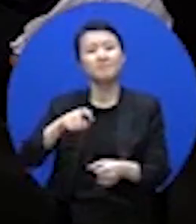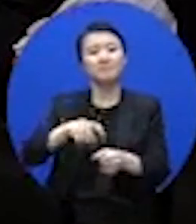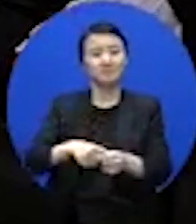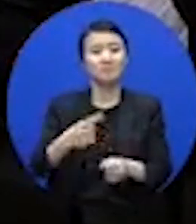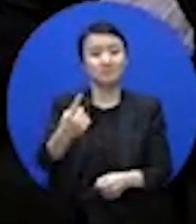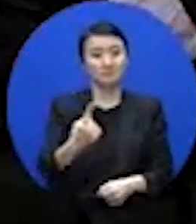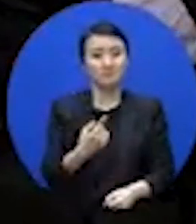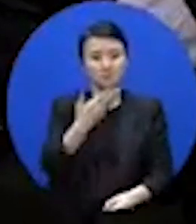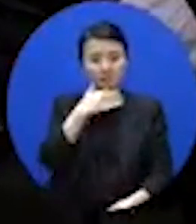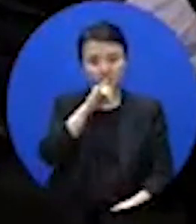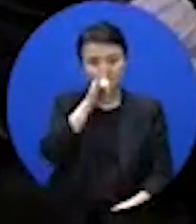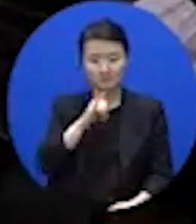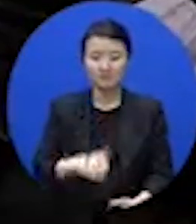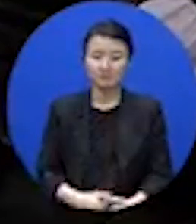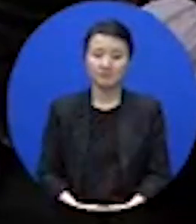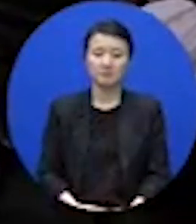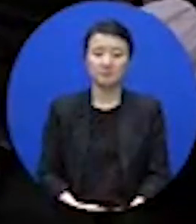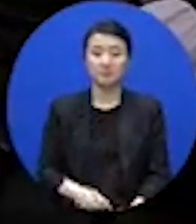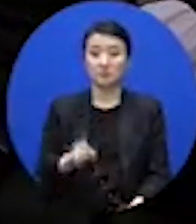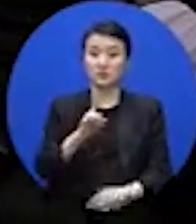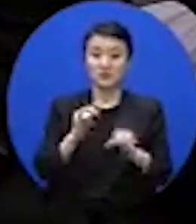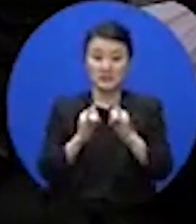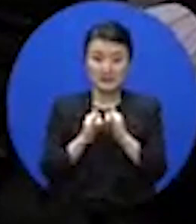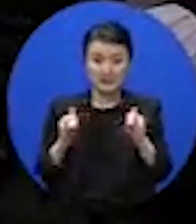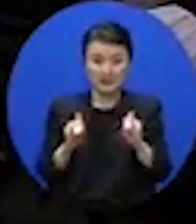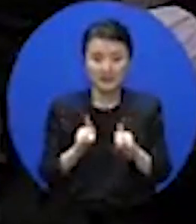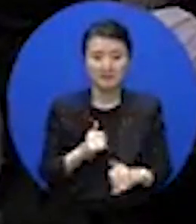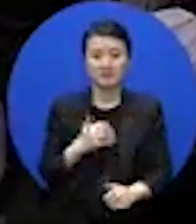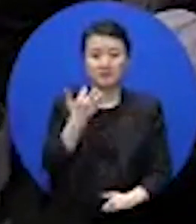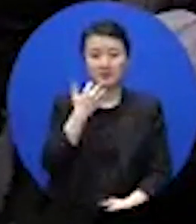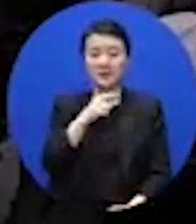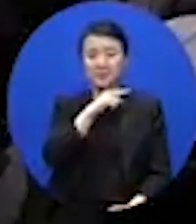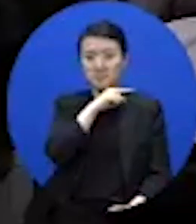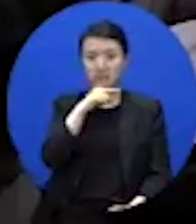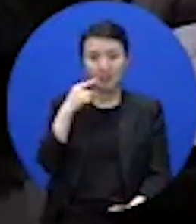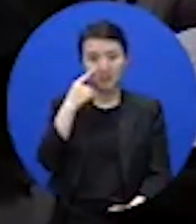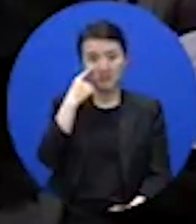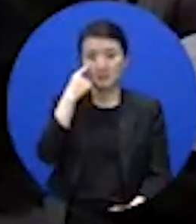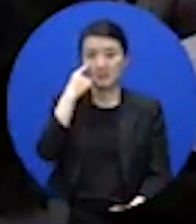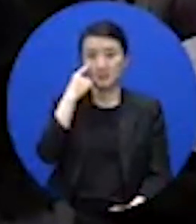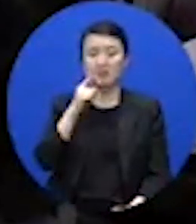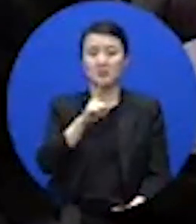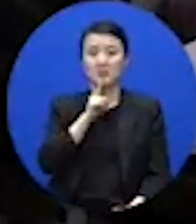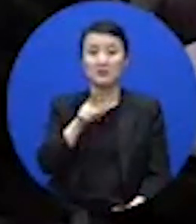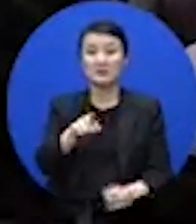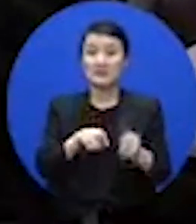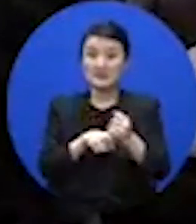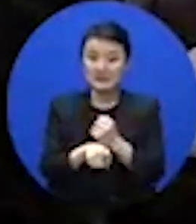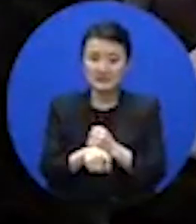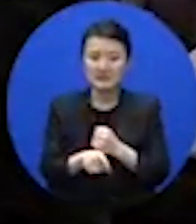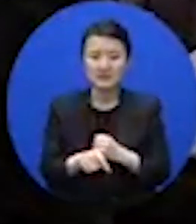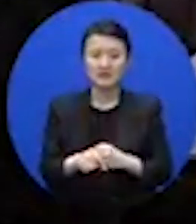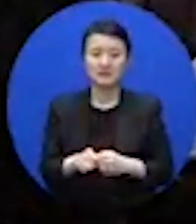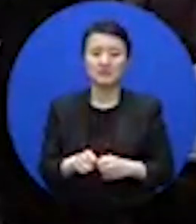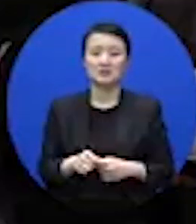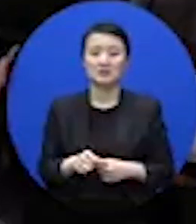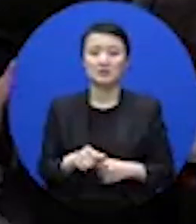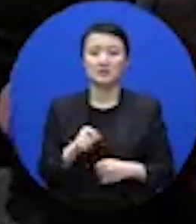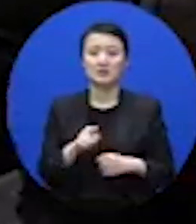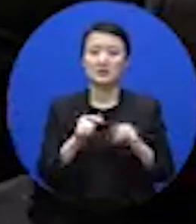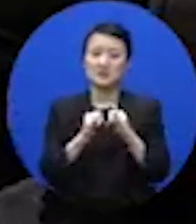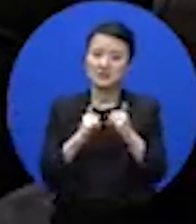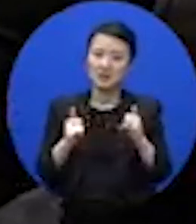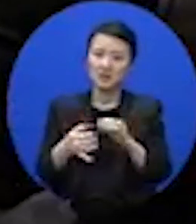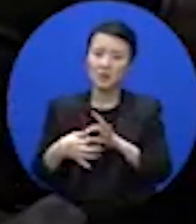진행하는데 어떤 분들은 빨강색이 많이 와닿고 그거는 내 일상에서 이런 사람하고의